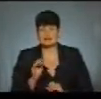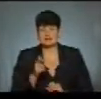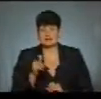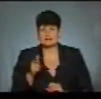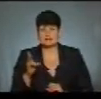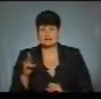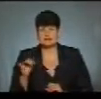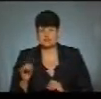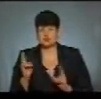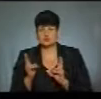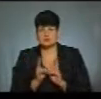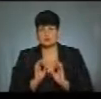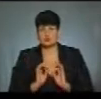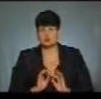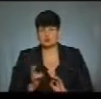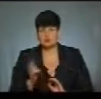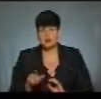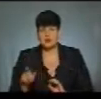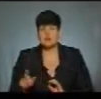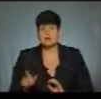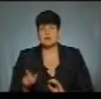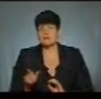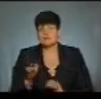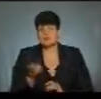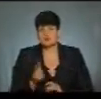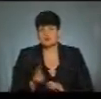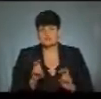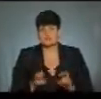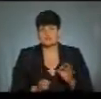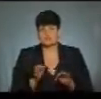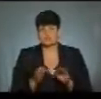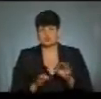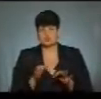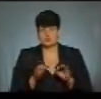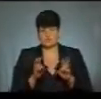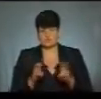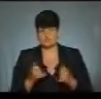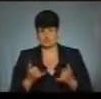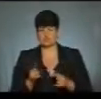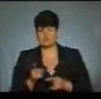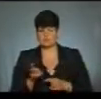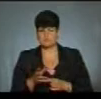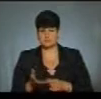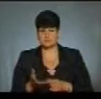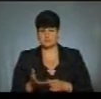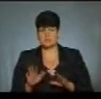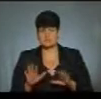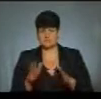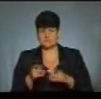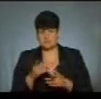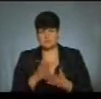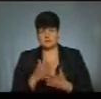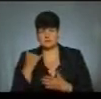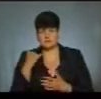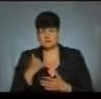прокурора Андрія Левчука, який не прийшов на засідання суду. Як про судове засідання? Що нас ніхто? Ну ви ж маєте мій телефон, можна